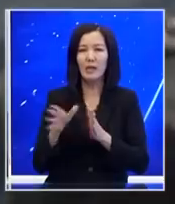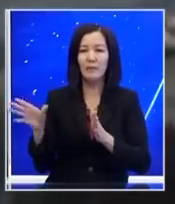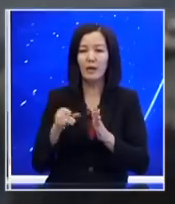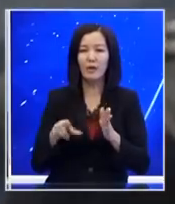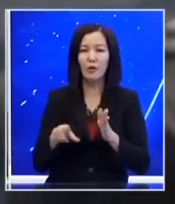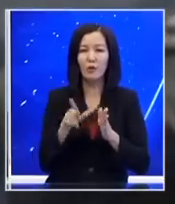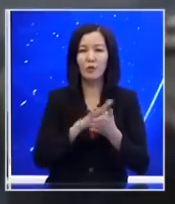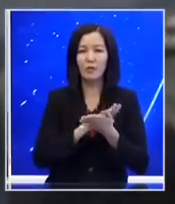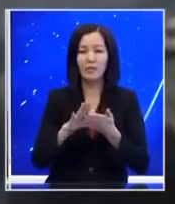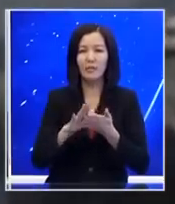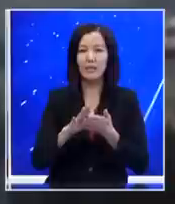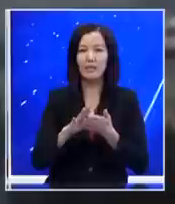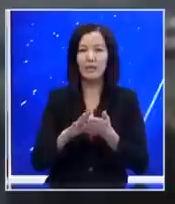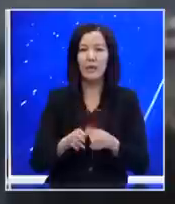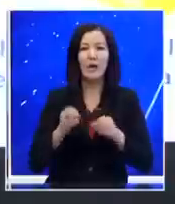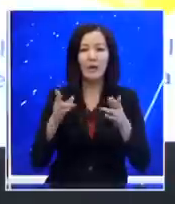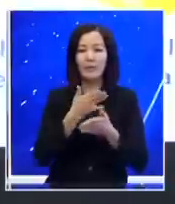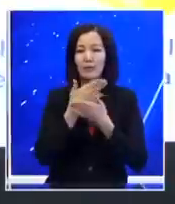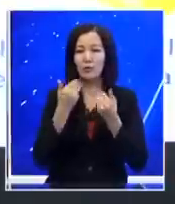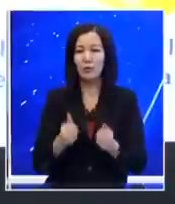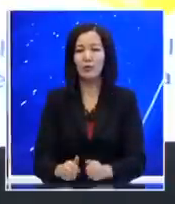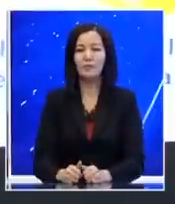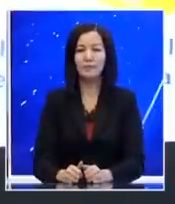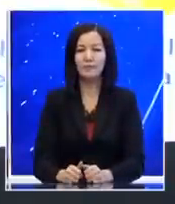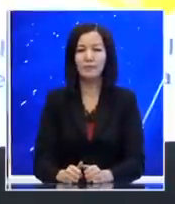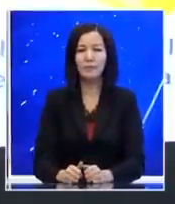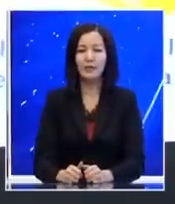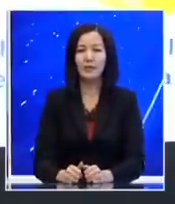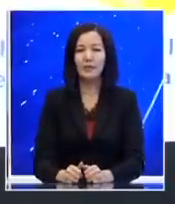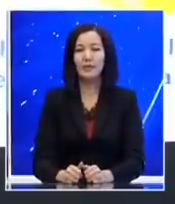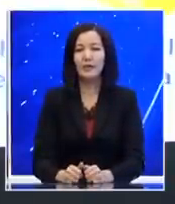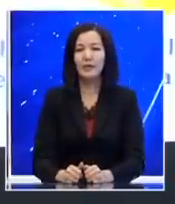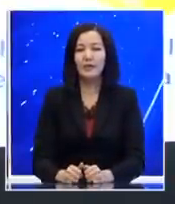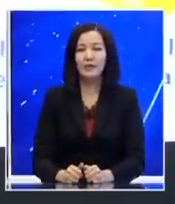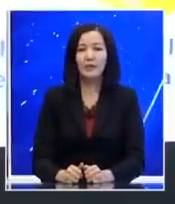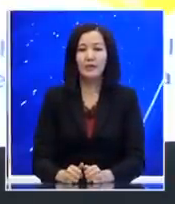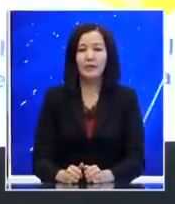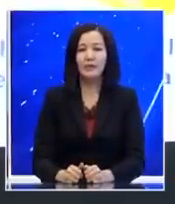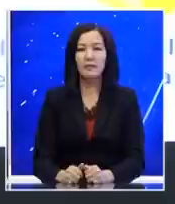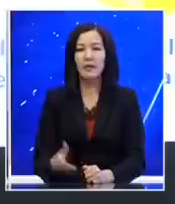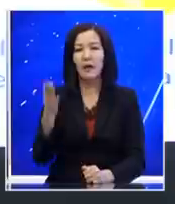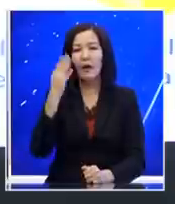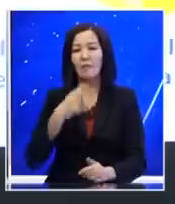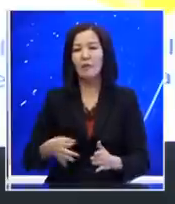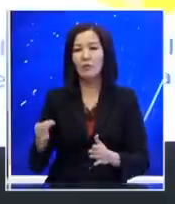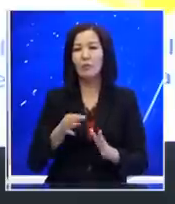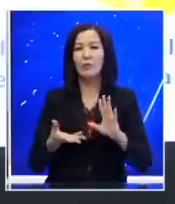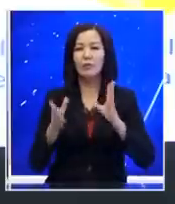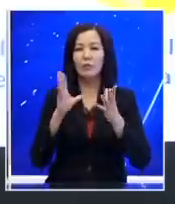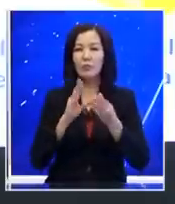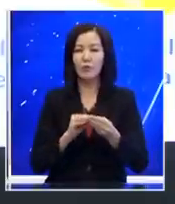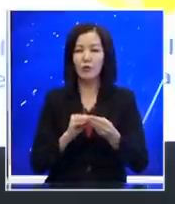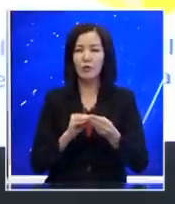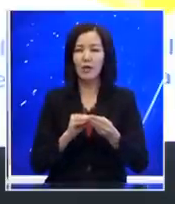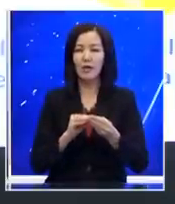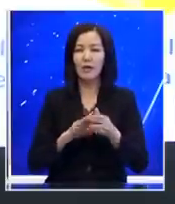Сол себепті де ешқандай қауіп жоқ. На территории Алматинской области имеется 96 гидрологических постов. Алматы